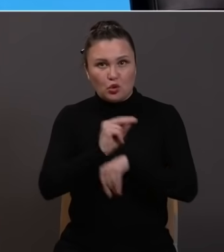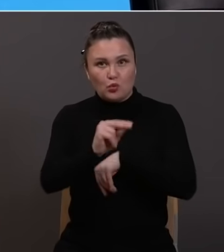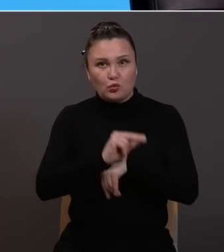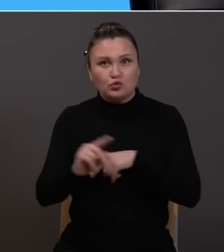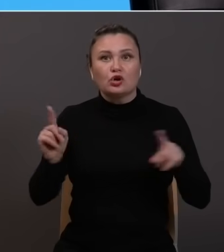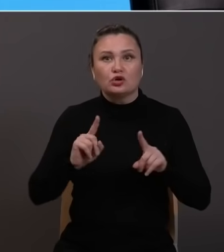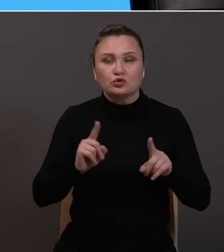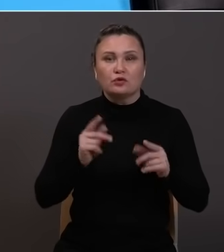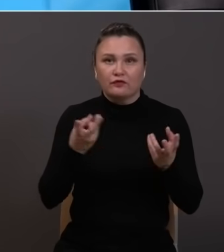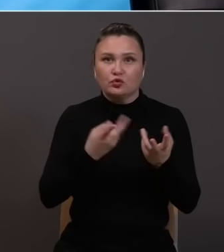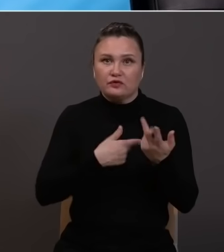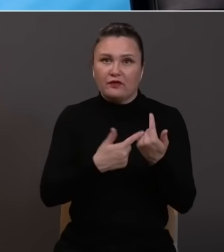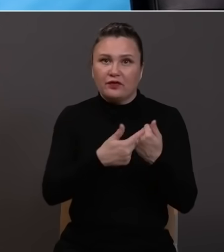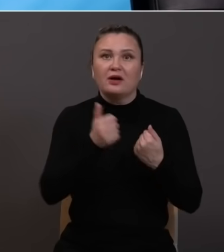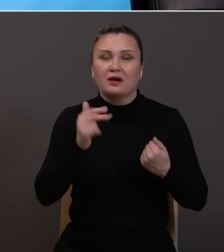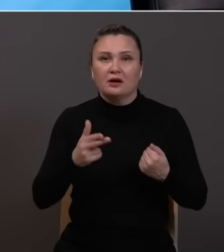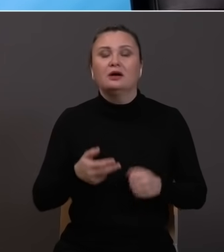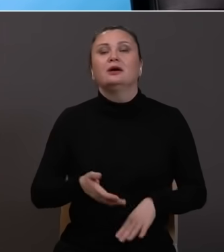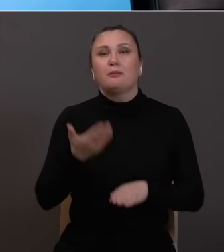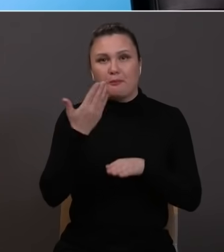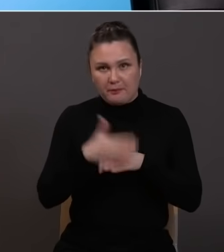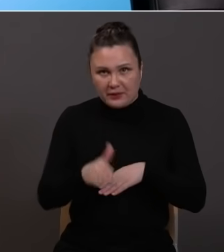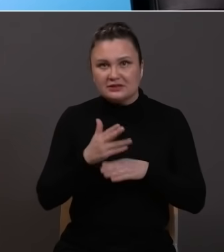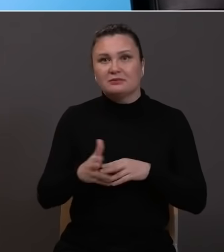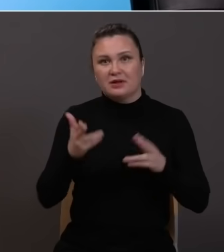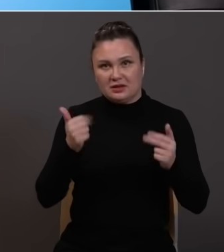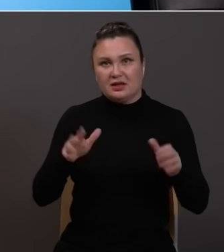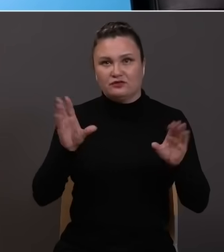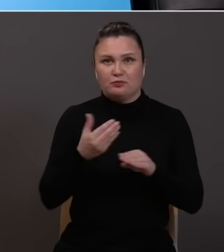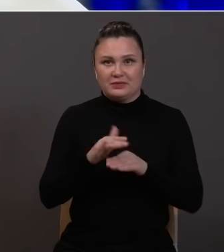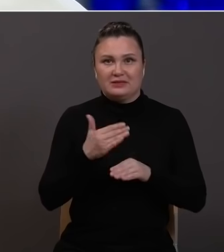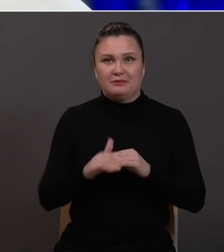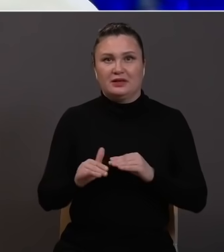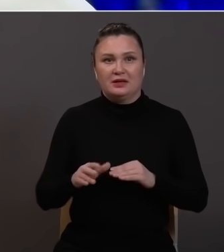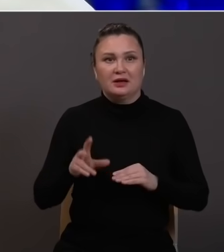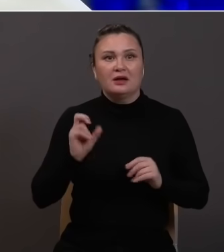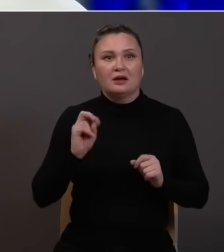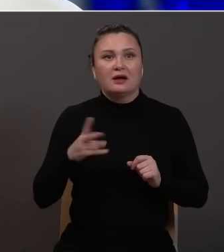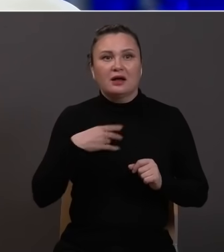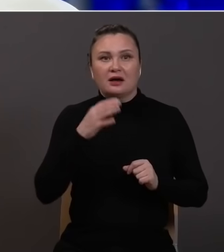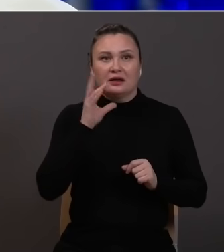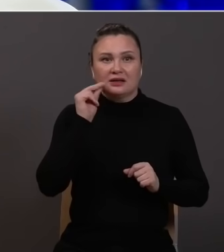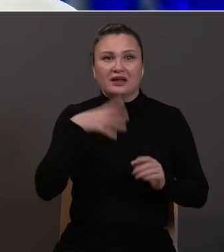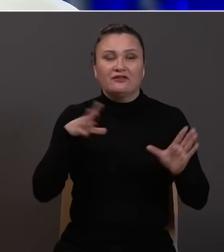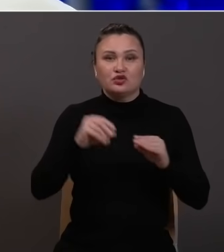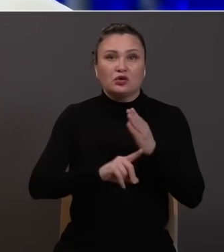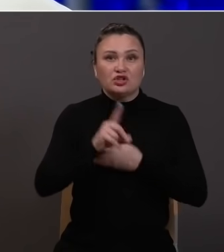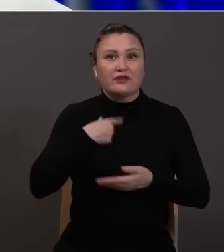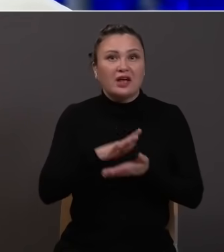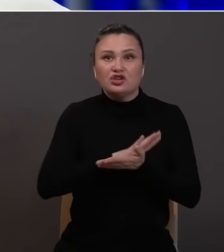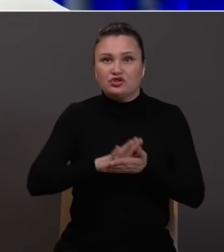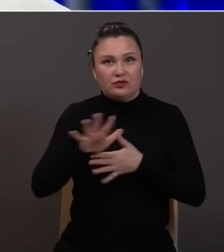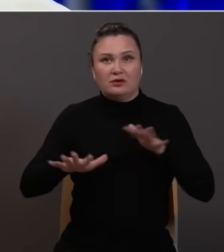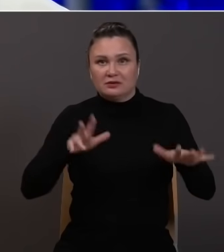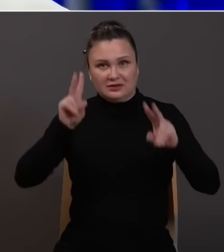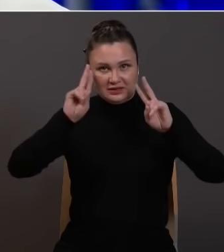что вот это, или постепенно, вы... все да? Постепенно. Да? Это как прийти... Когда я, еще раз говорю, когда я все начинал, я ничего этого не